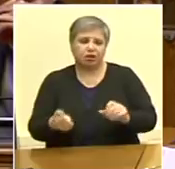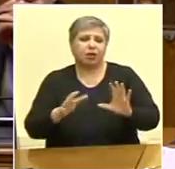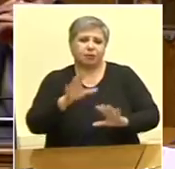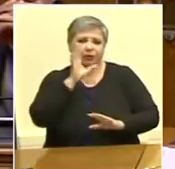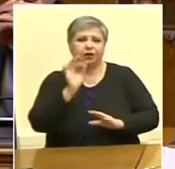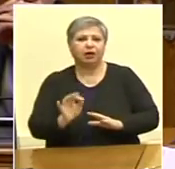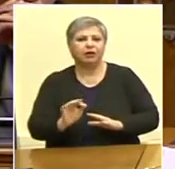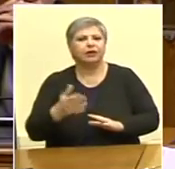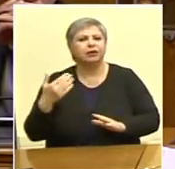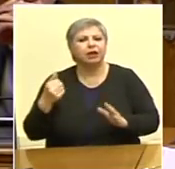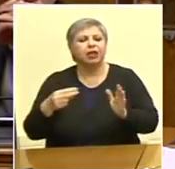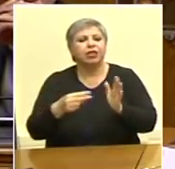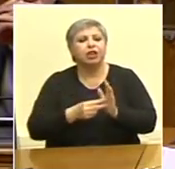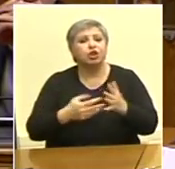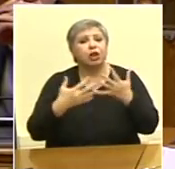2010,